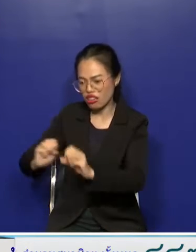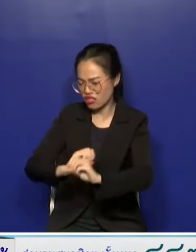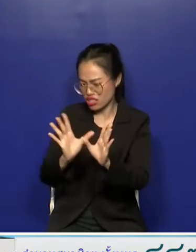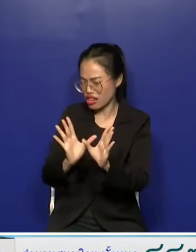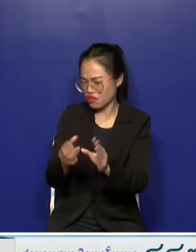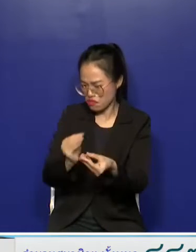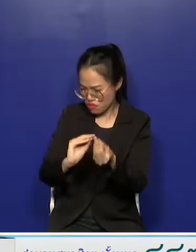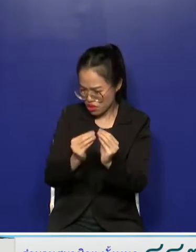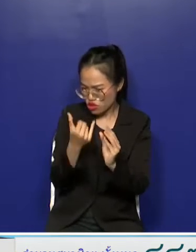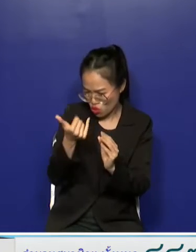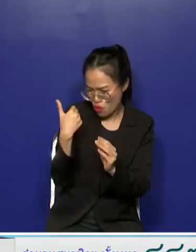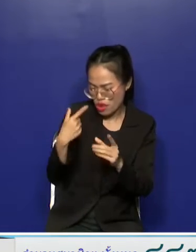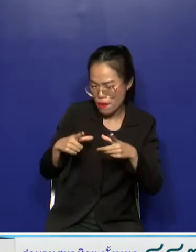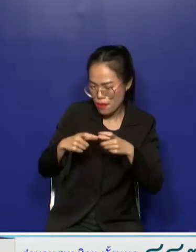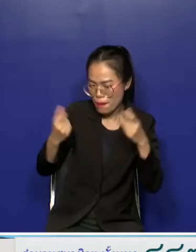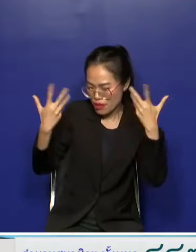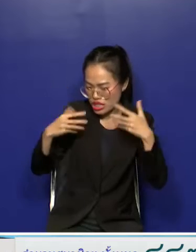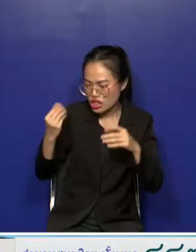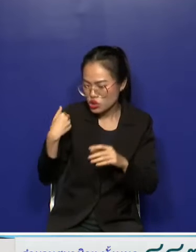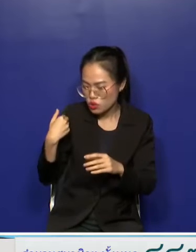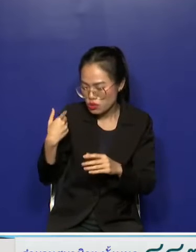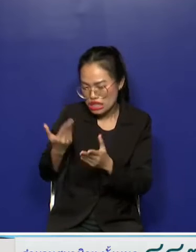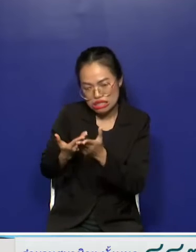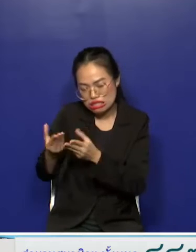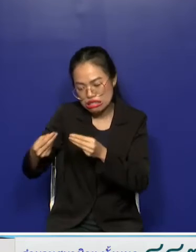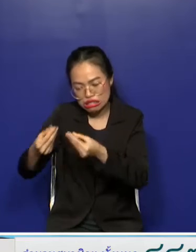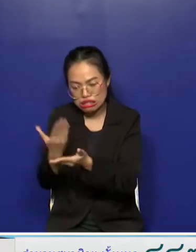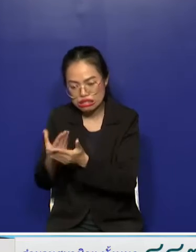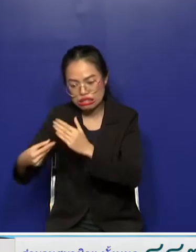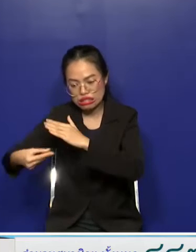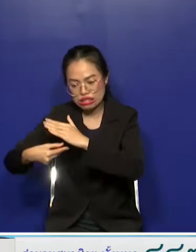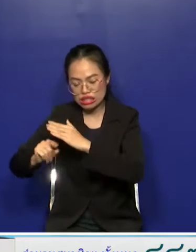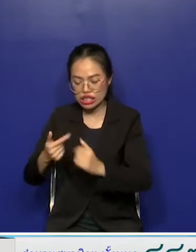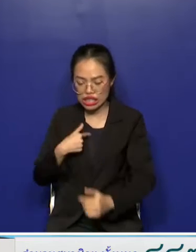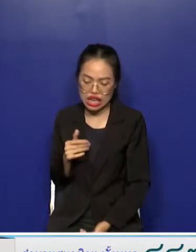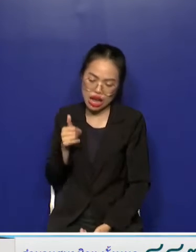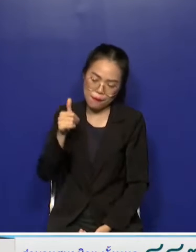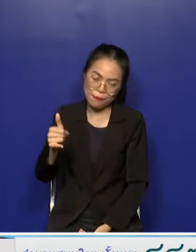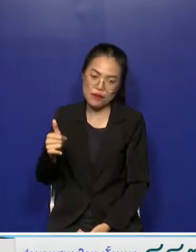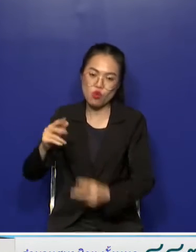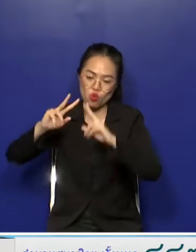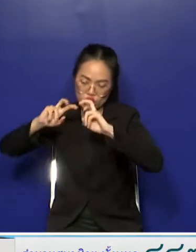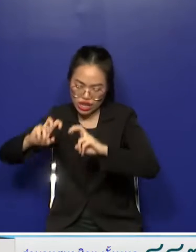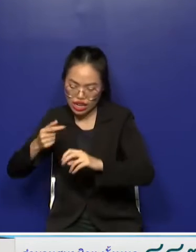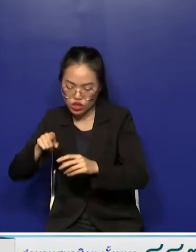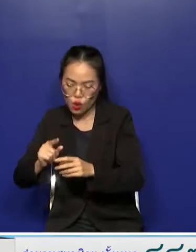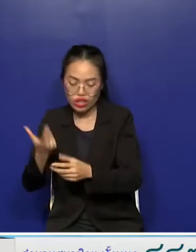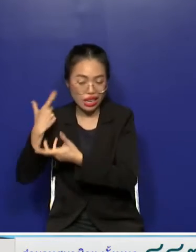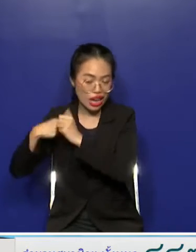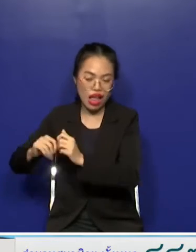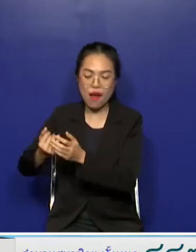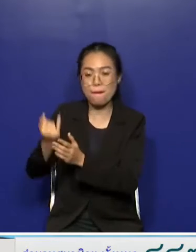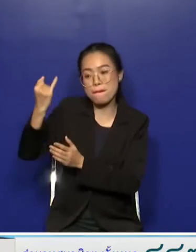น มีเบอรทรศัพ มบัตรประชาชน ชัดเจนครั ทพทานผมไปทำงานทใจลัจากที่พกปชทิปัรแพ้การเลอกตงคร ท่พทาน